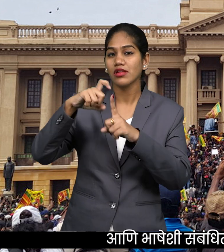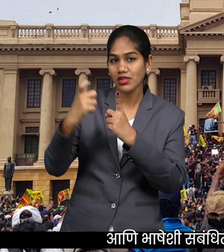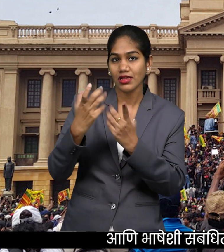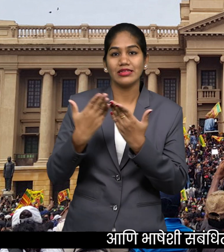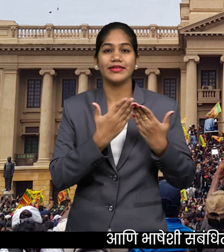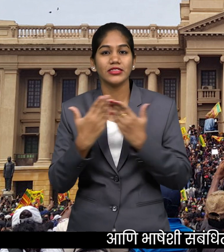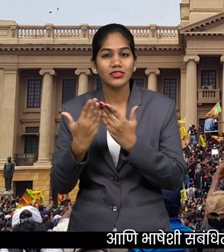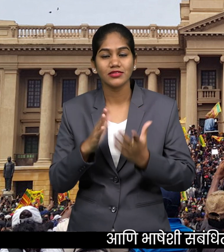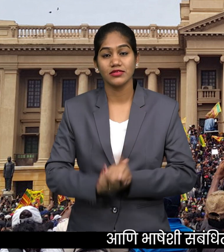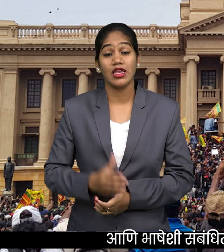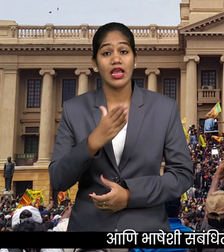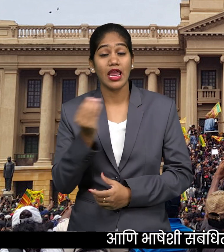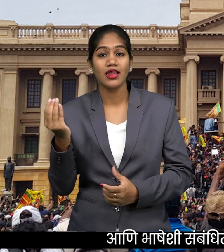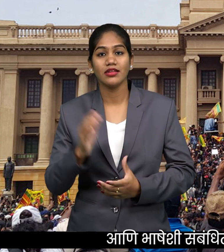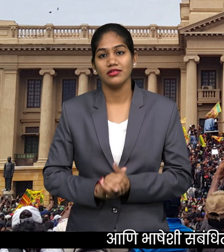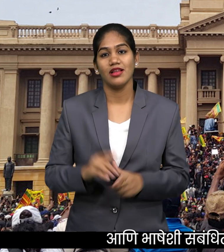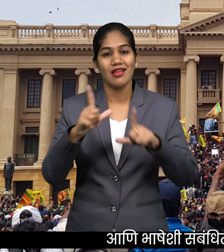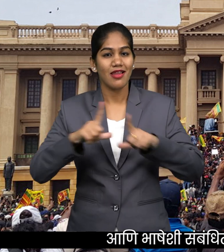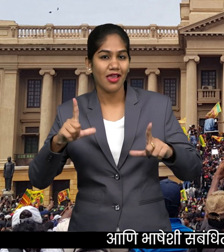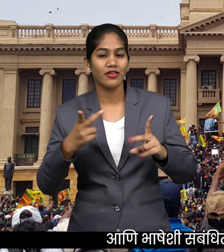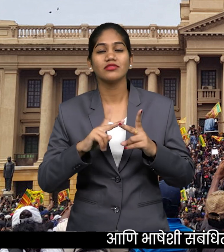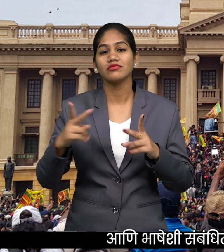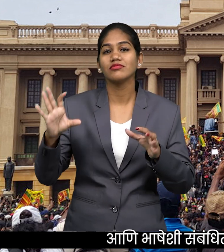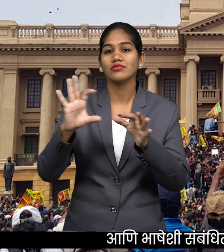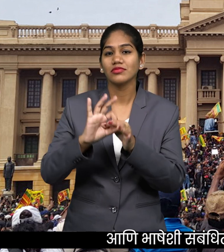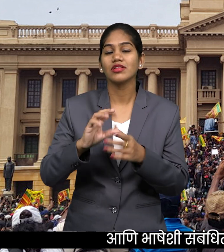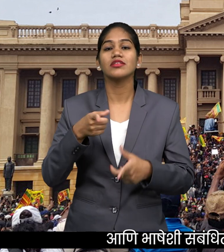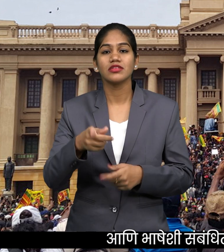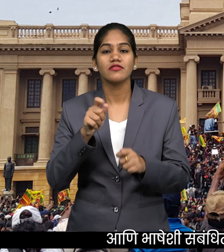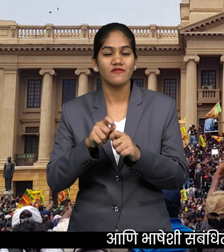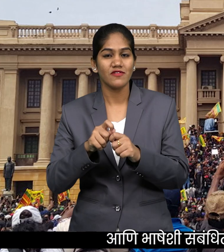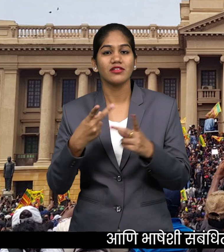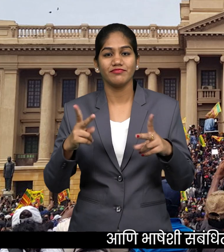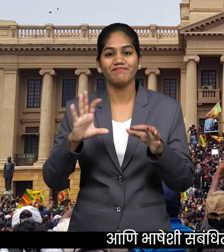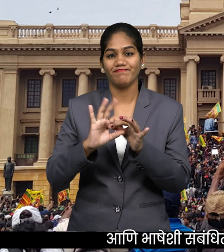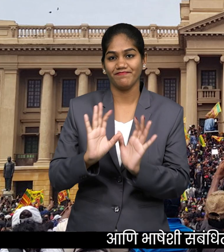आणि भाषेशी संबंधित बाबीवर या सरकाराचा अधिकार आहे.